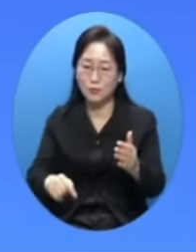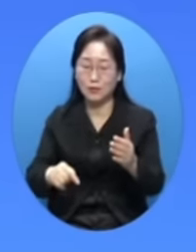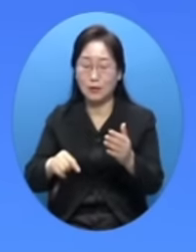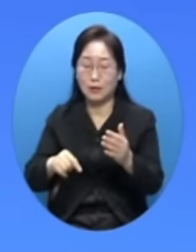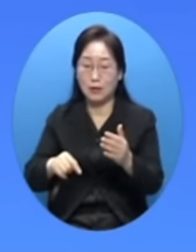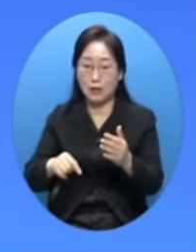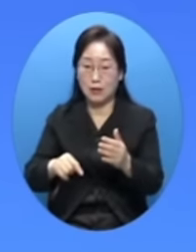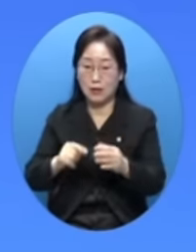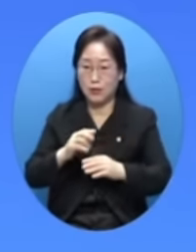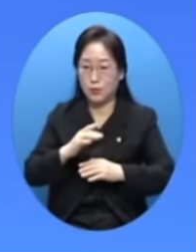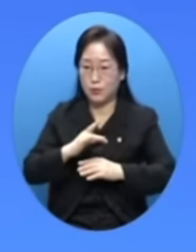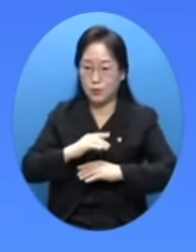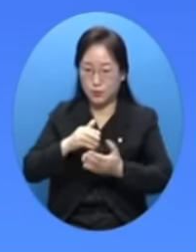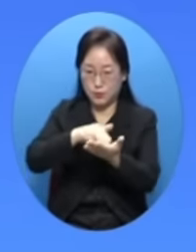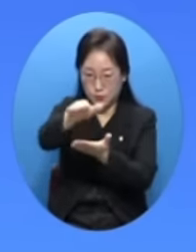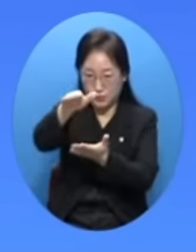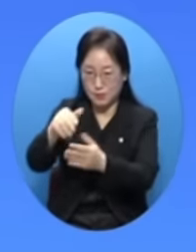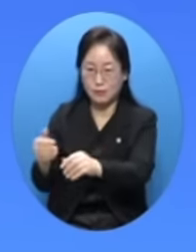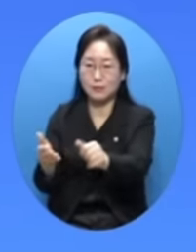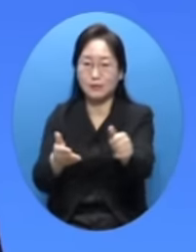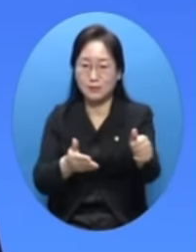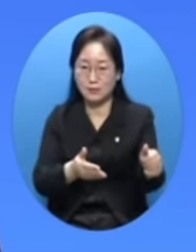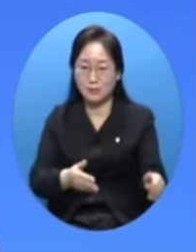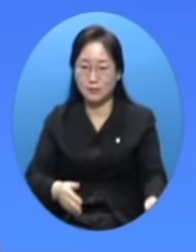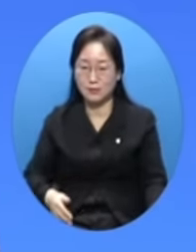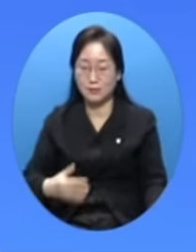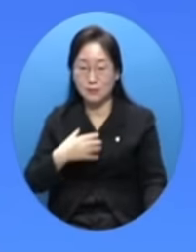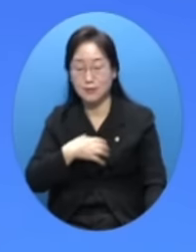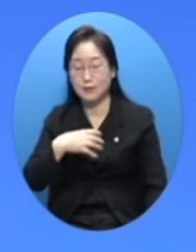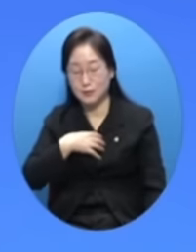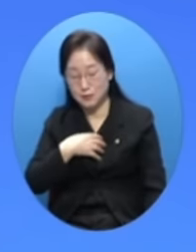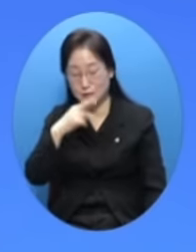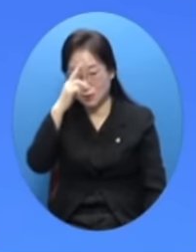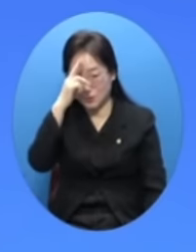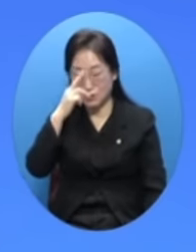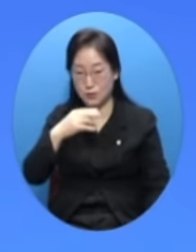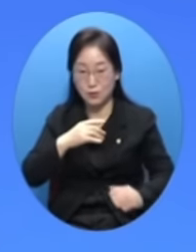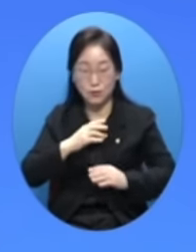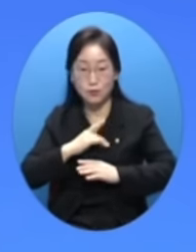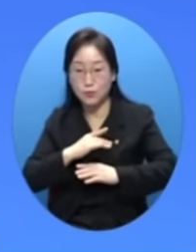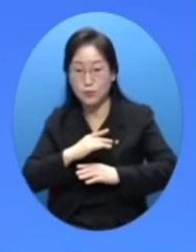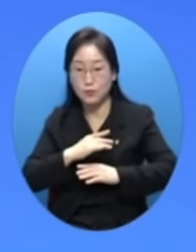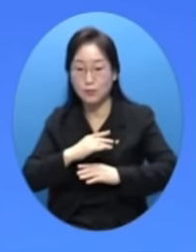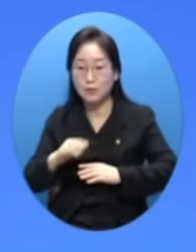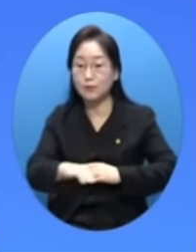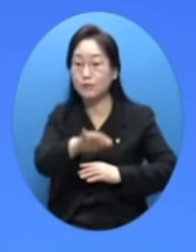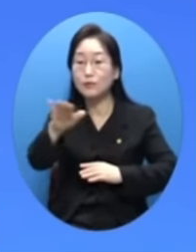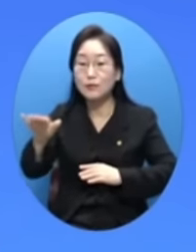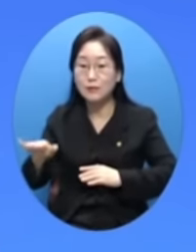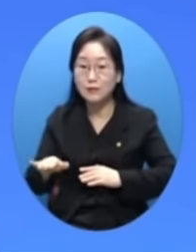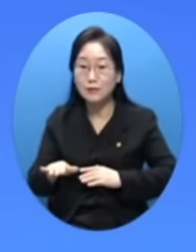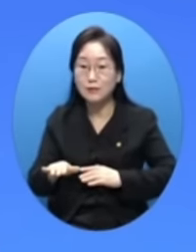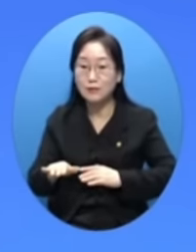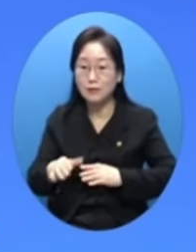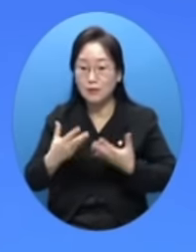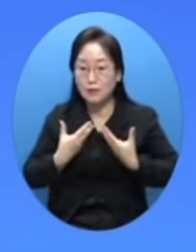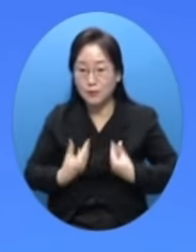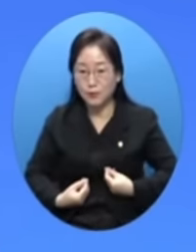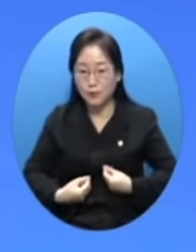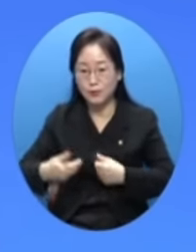두려움을 물리쳐야 되는 것입니다 염려 근신 걱정 두려움이 우리를 절망으로